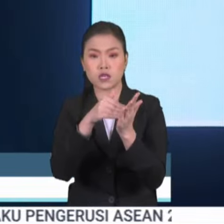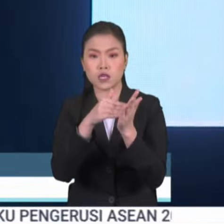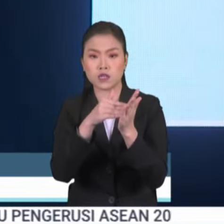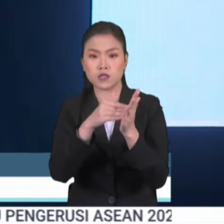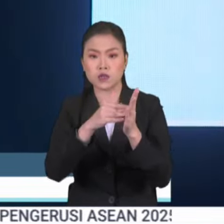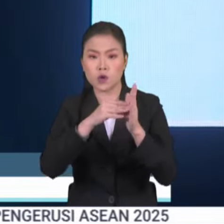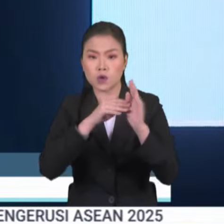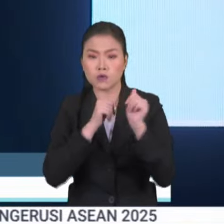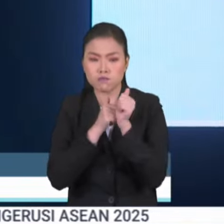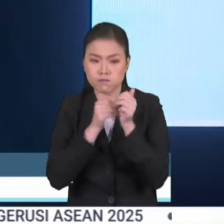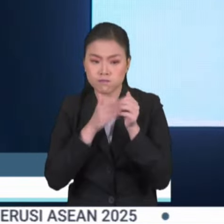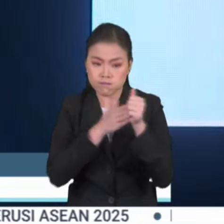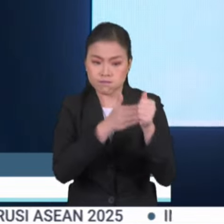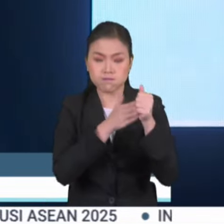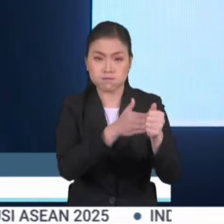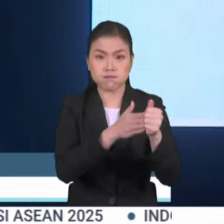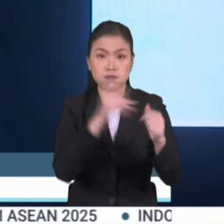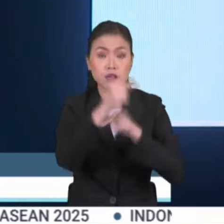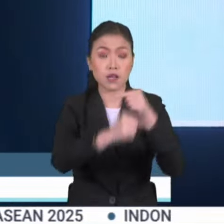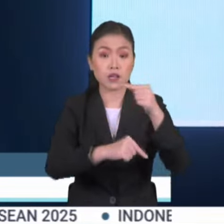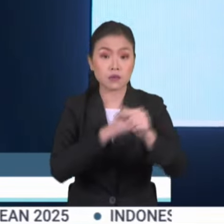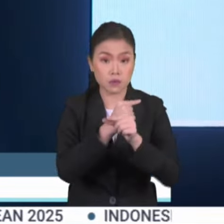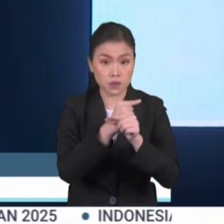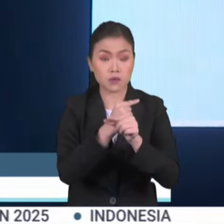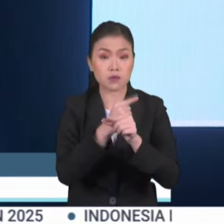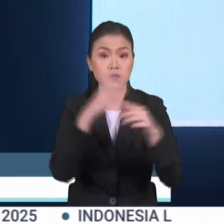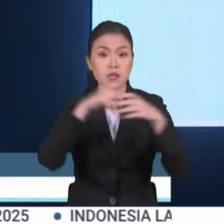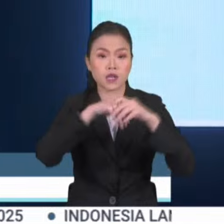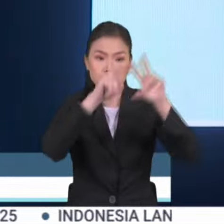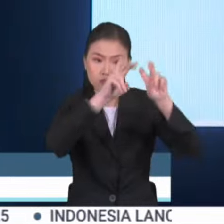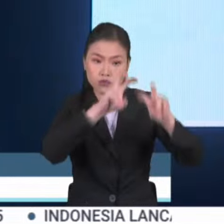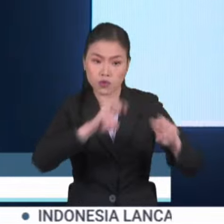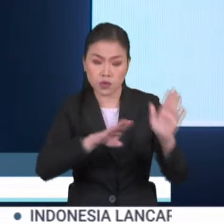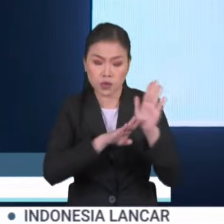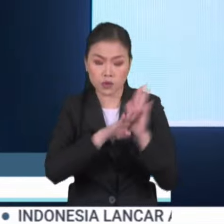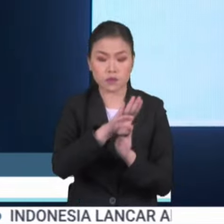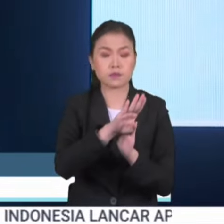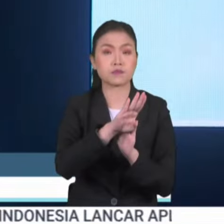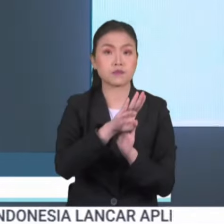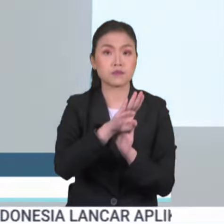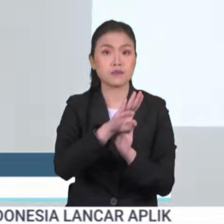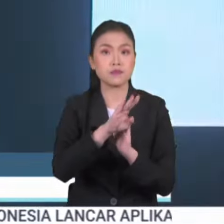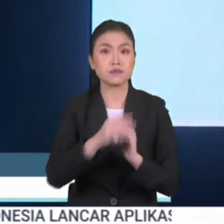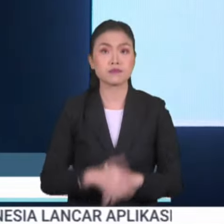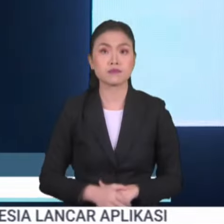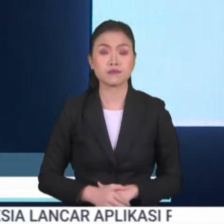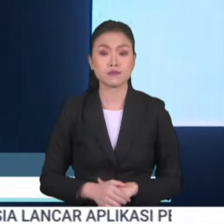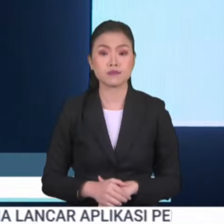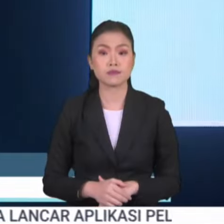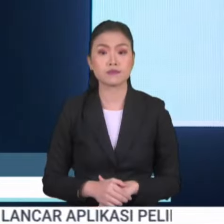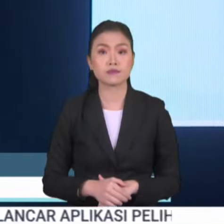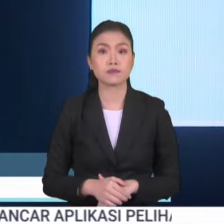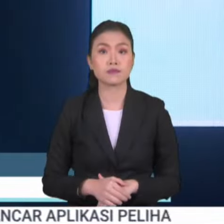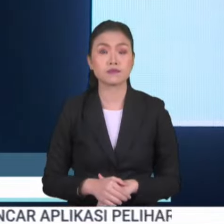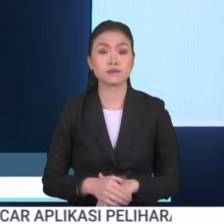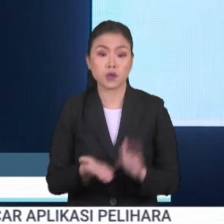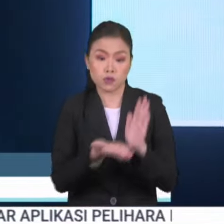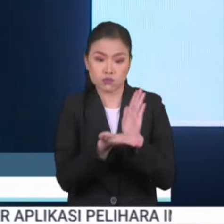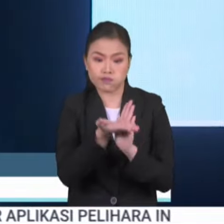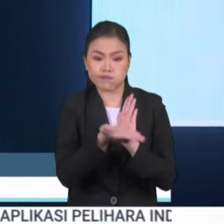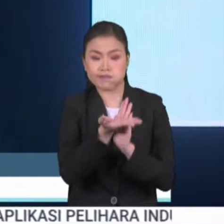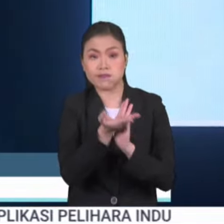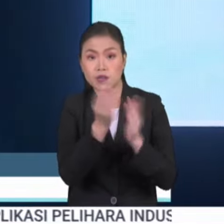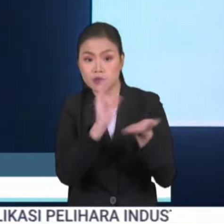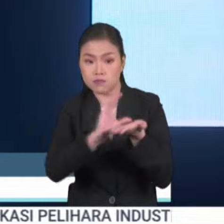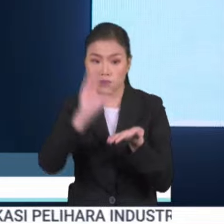dalam aspek pendidikan dan pembangunan ataupun rndd Inovasi dan pembangunan bakat melalui peningkatan pelaburan